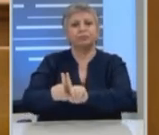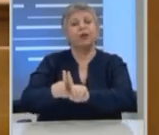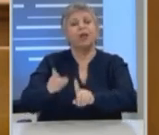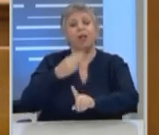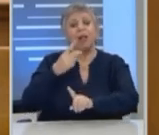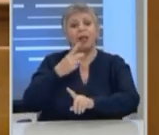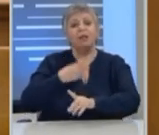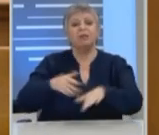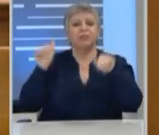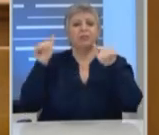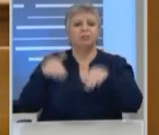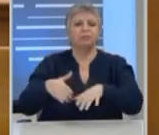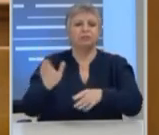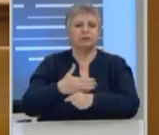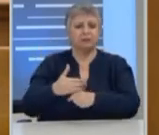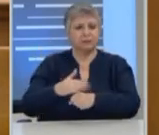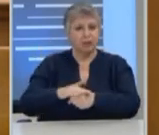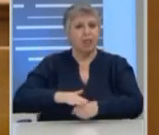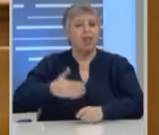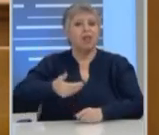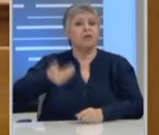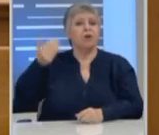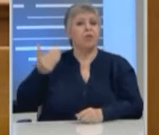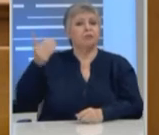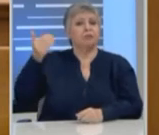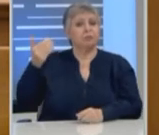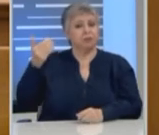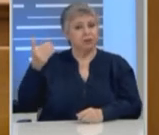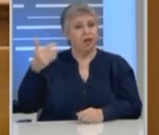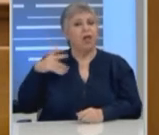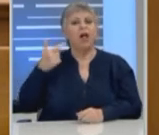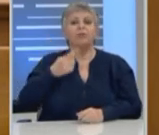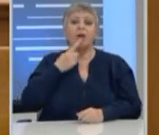ακριβώς οι ίδιοι έβλεπαν στη χώρα success story, μεγάλη επιτυχία.